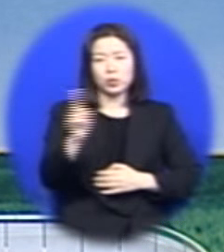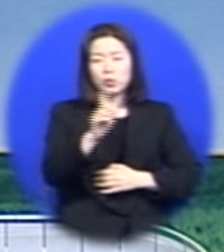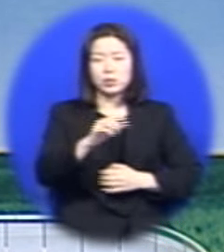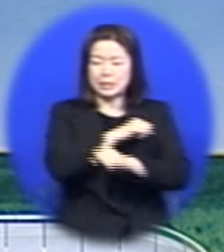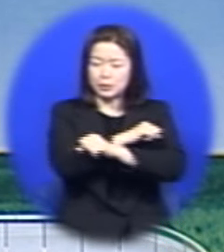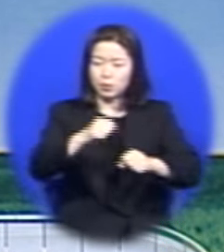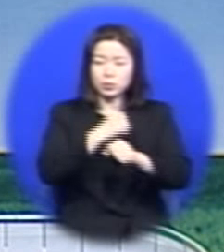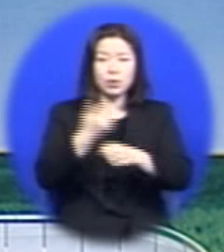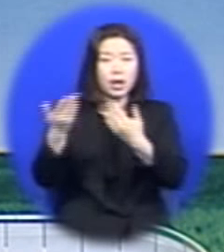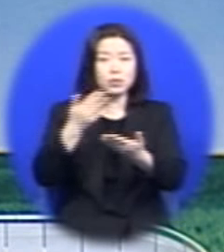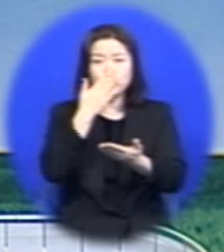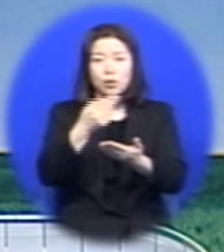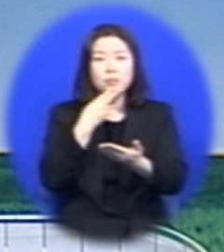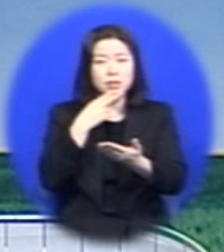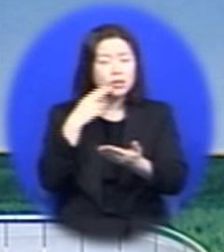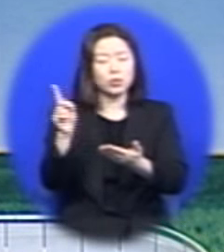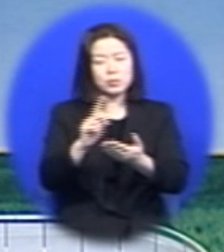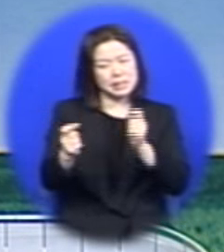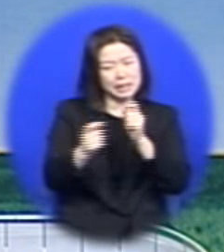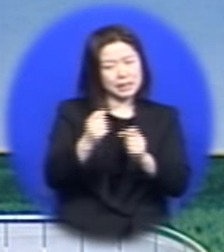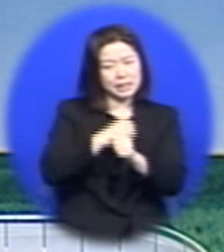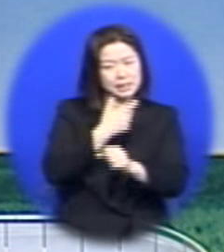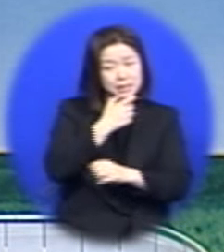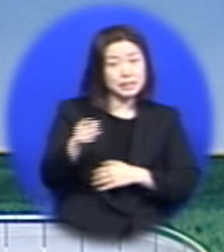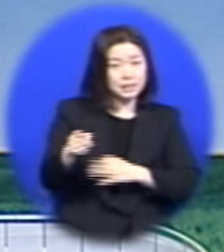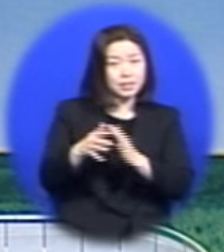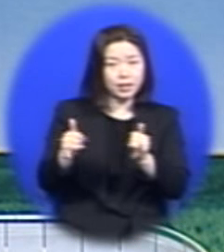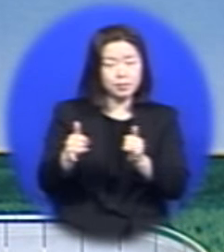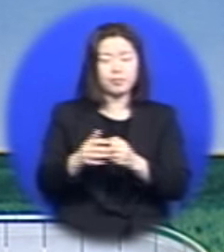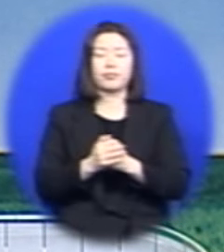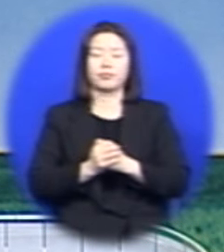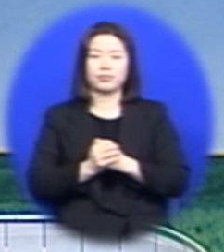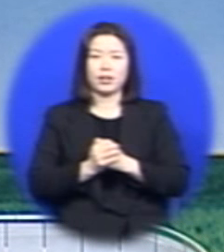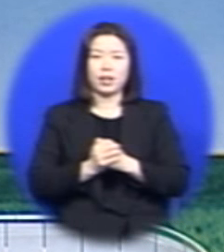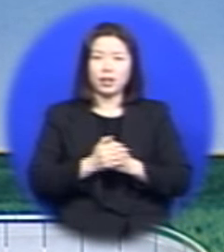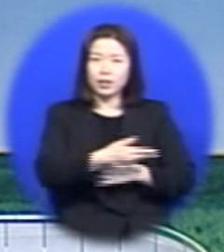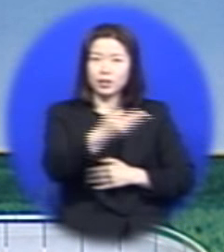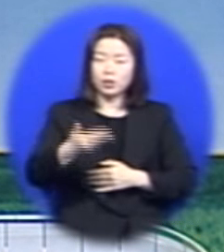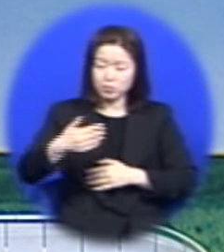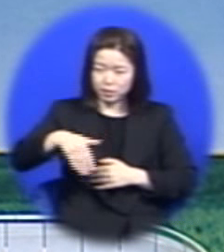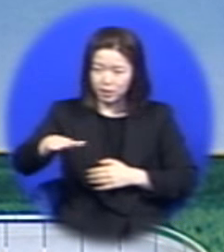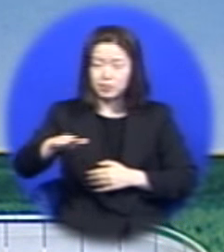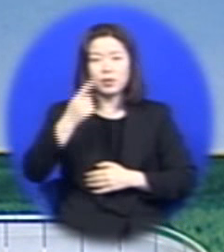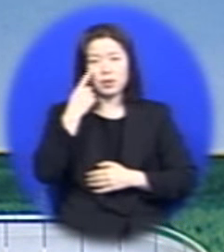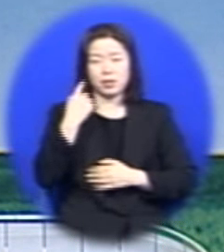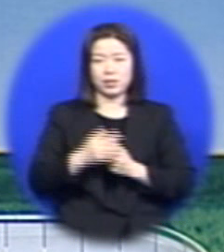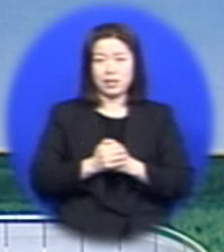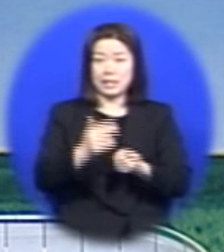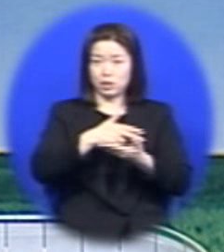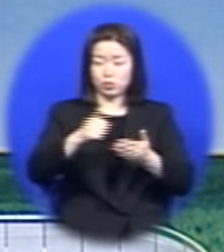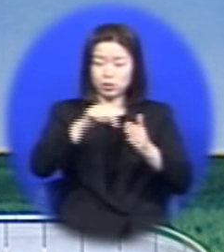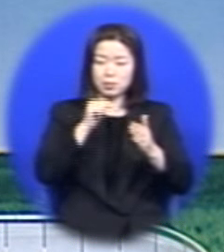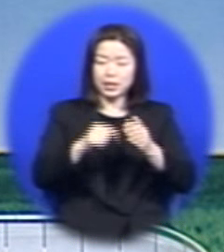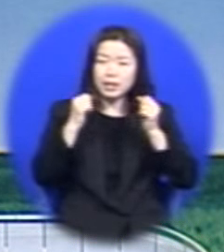수 없는 사람. 도무지 가까이 하기 싫은 그 사람에게. 여러분, 가세요. 주님 안에